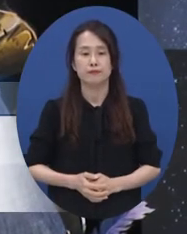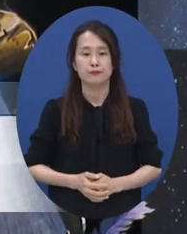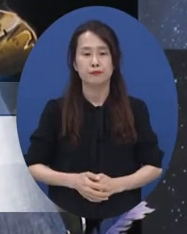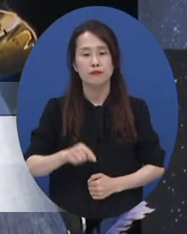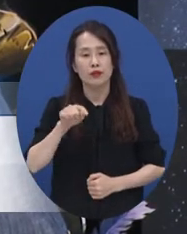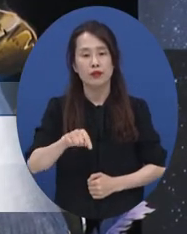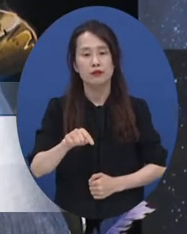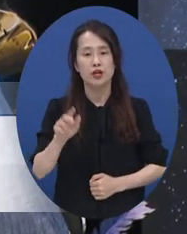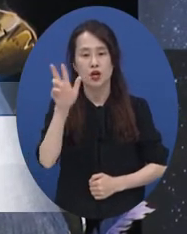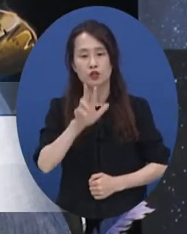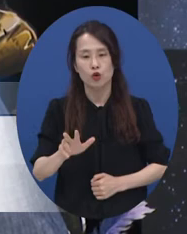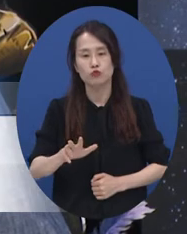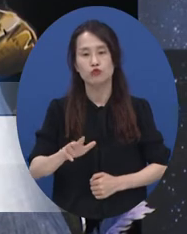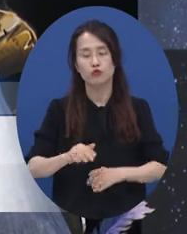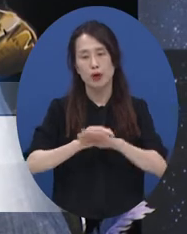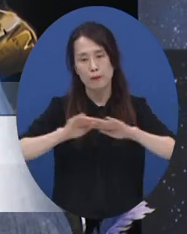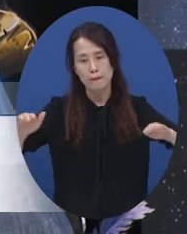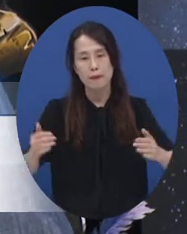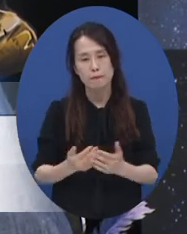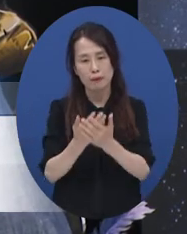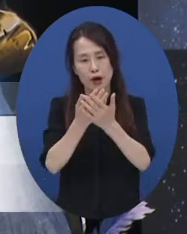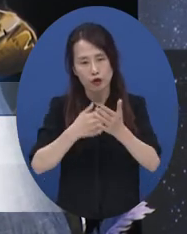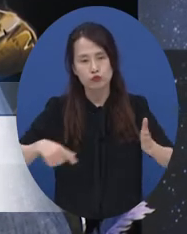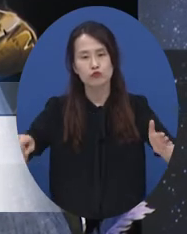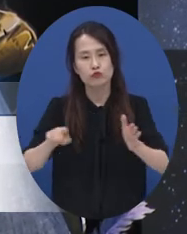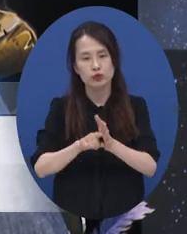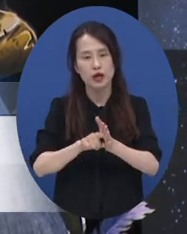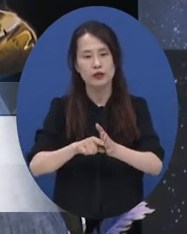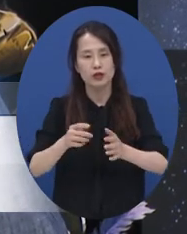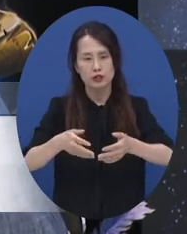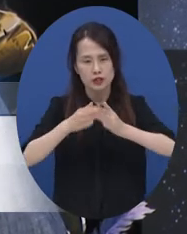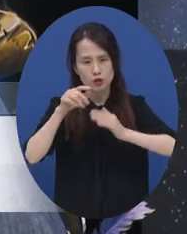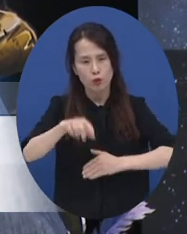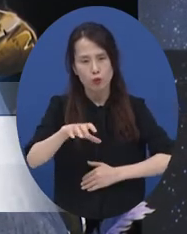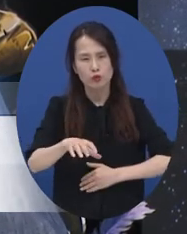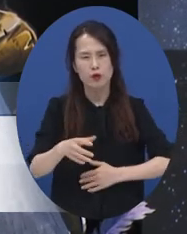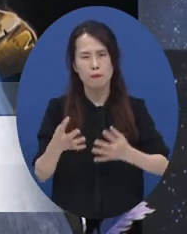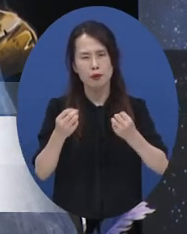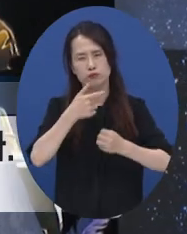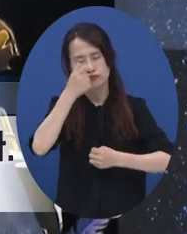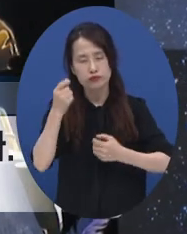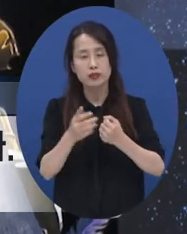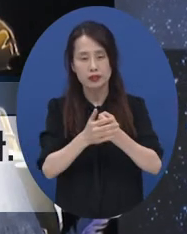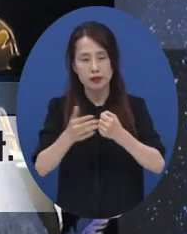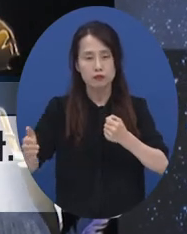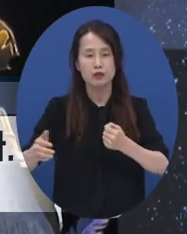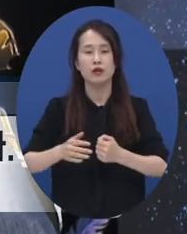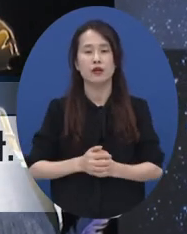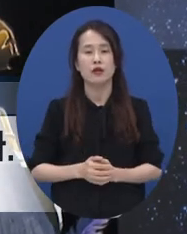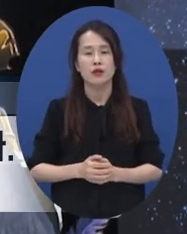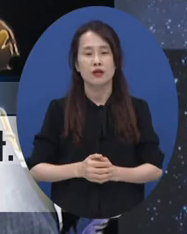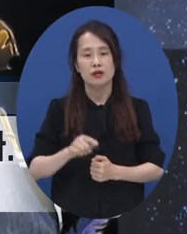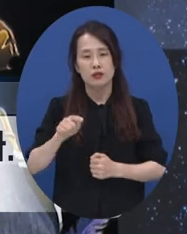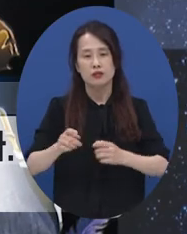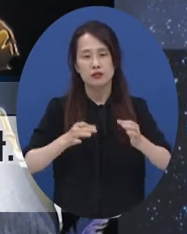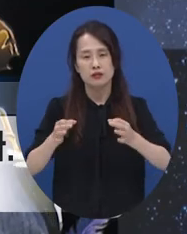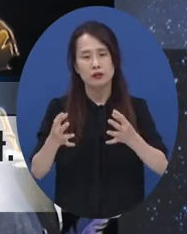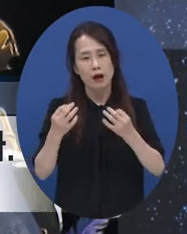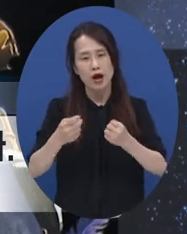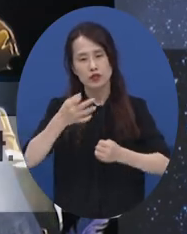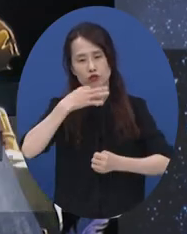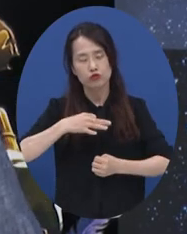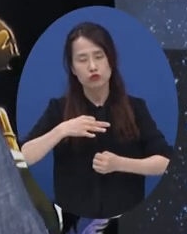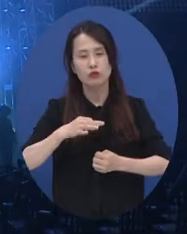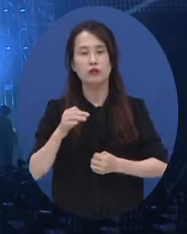하면서도 그 구하고 전국단위로 균형 발전을 할 수 있는 시설과 텀 들이 많이 부족하기 때문에 그런 측면에서는 시장의 상당히 많이 도움이